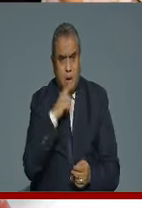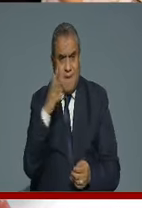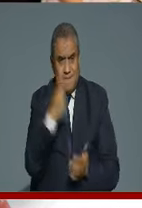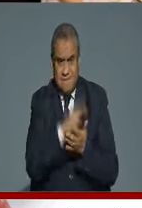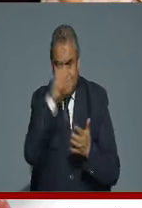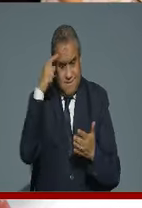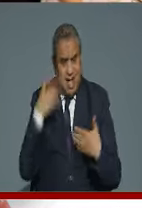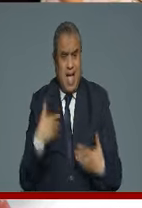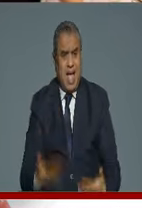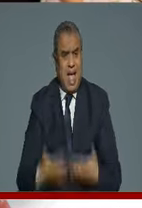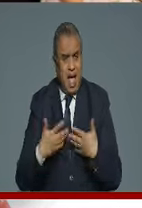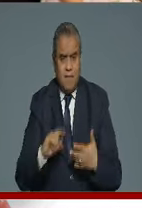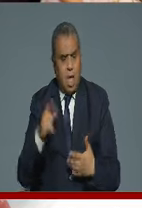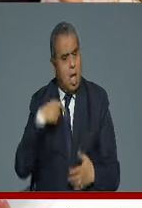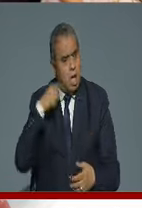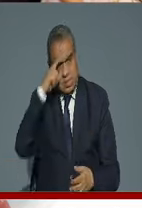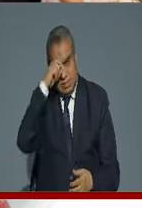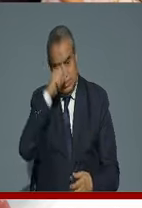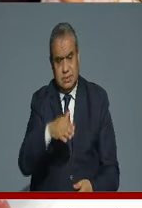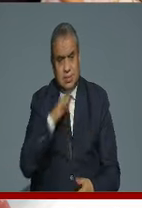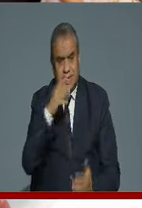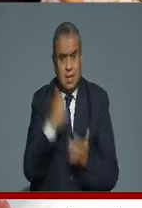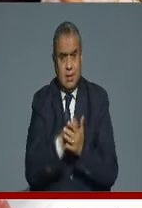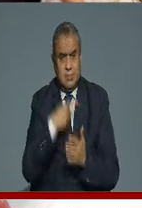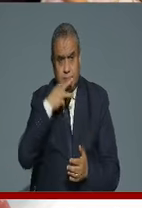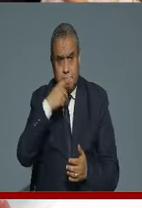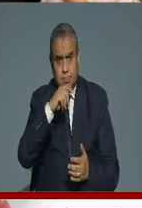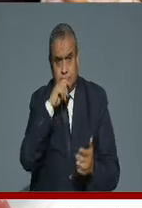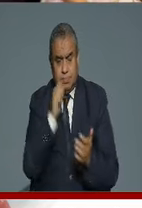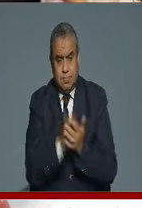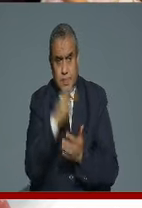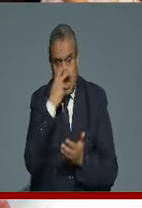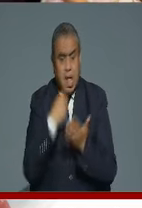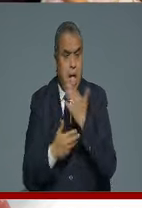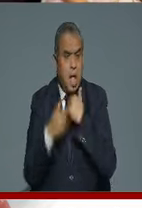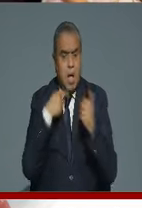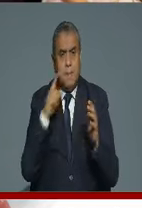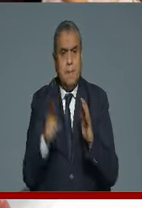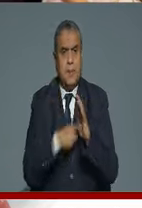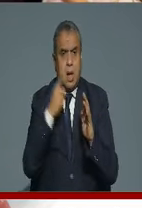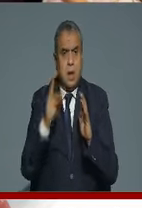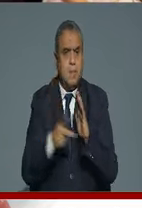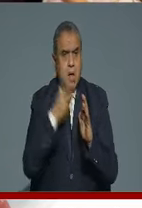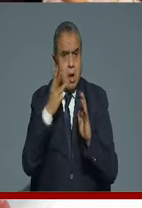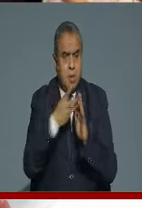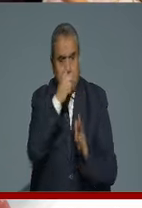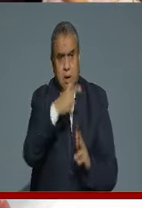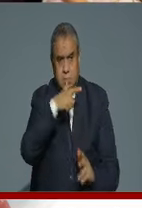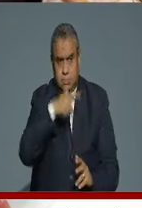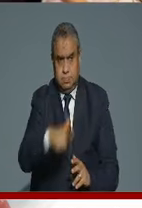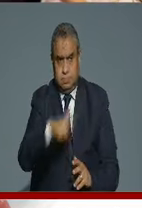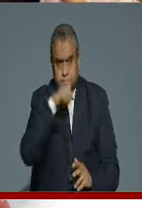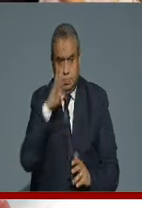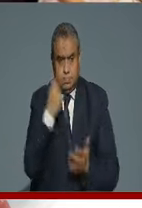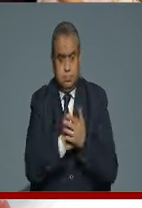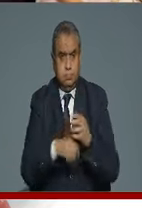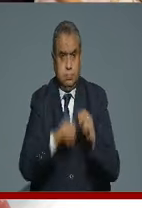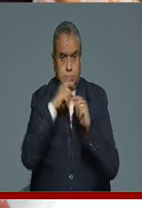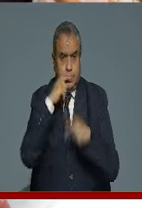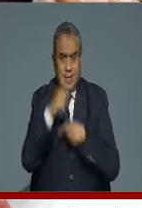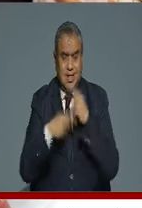البعض إن إحنا ممكن نقول كلام، وأنا قلت الكلمة دي قبل كده، نقول كلام ونكون احنا بنعمل حاجه